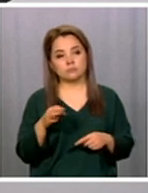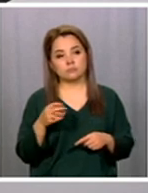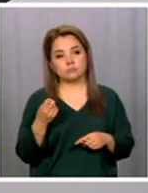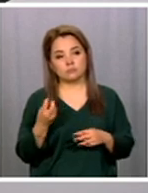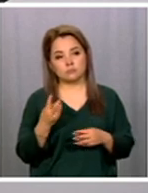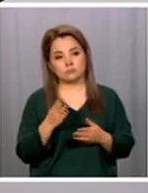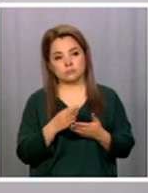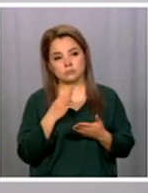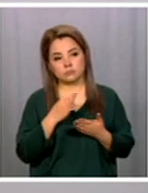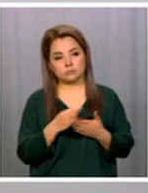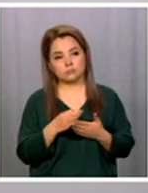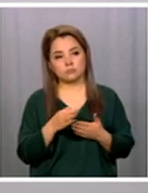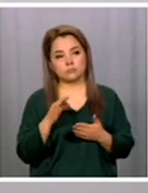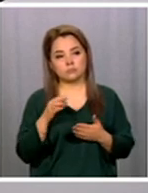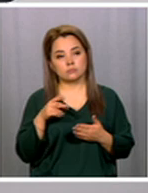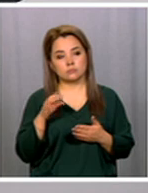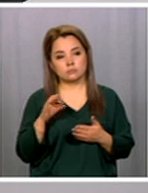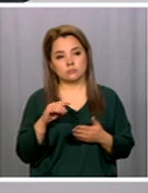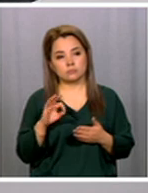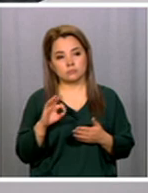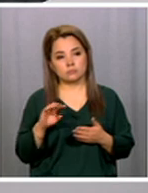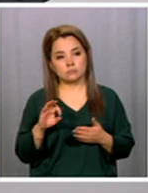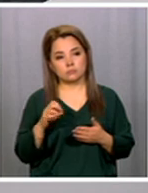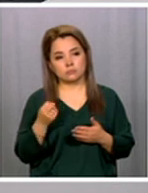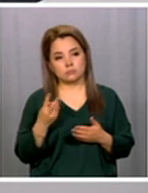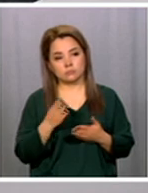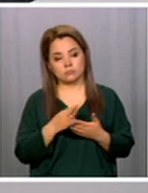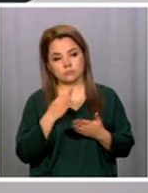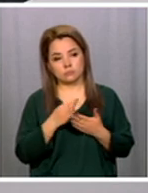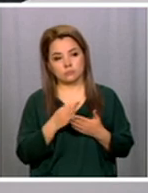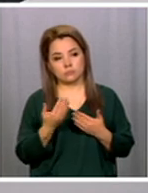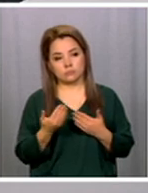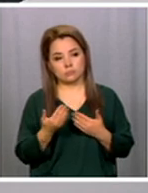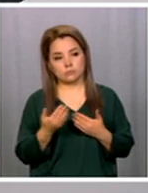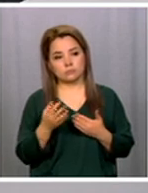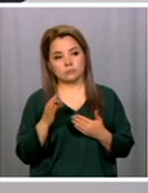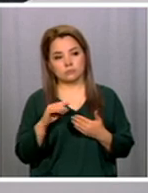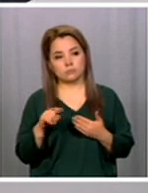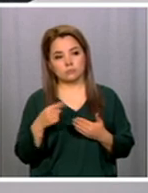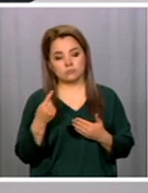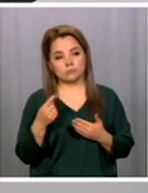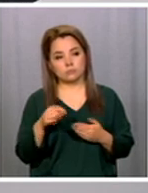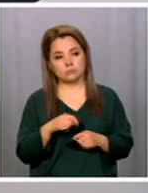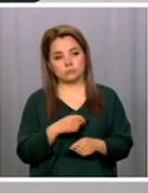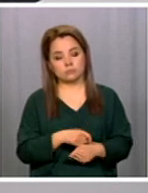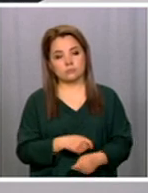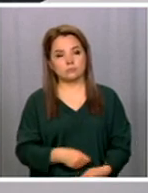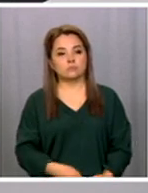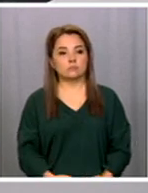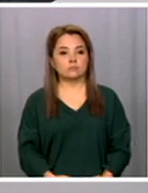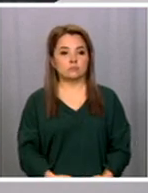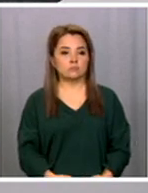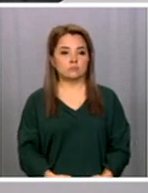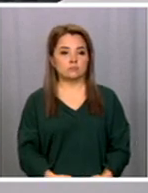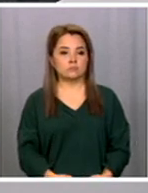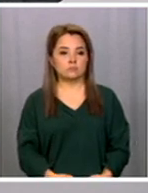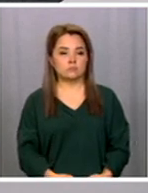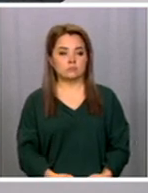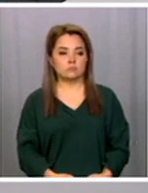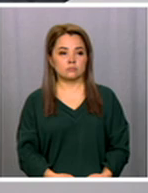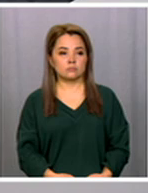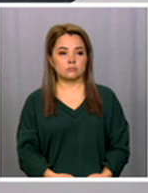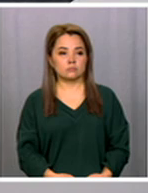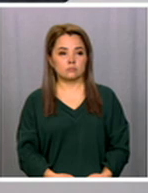0,012. 0,012-ні түбір астына шығаратын болсақ, 0,011. Яғни, x бізде